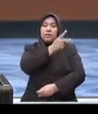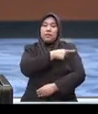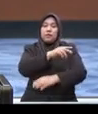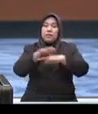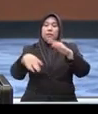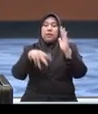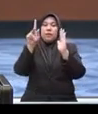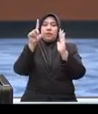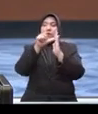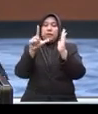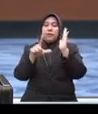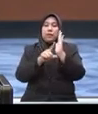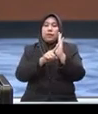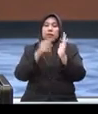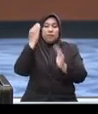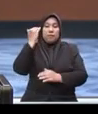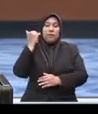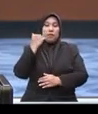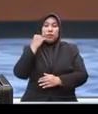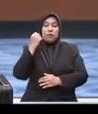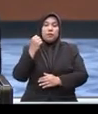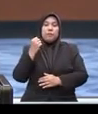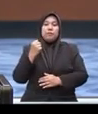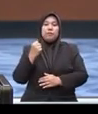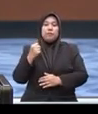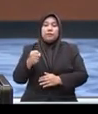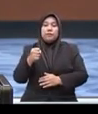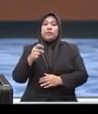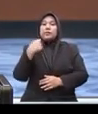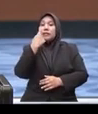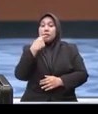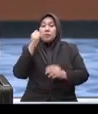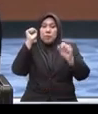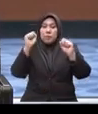perempuan dia boleh cas termasuk